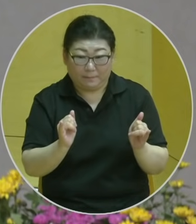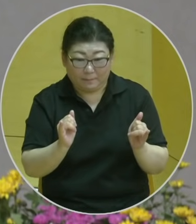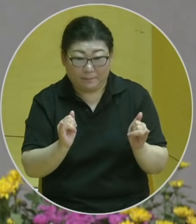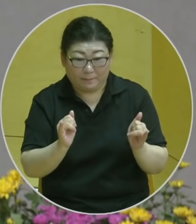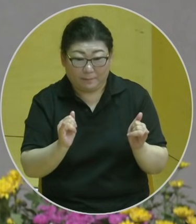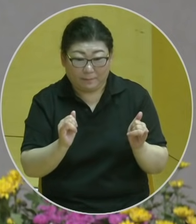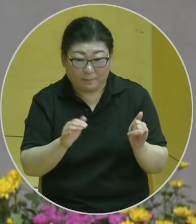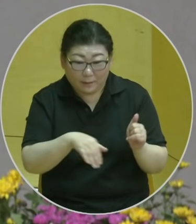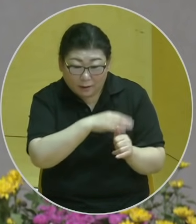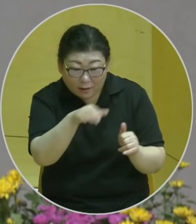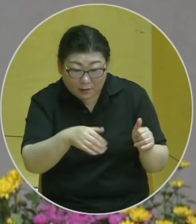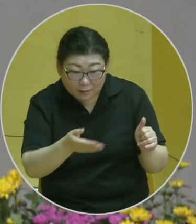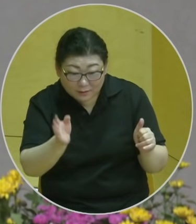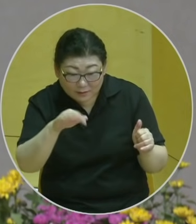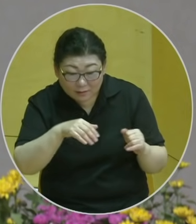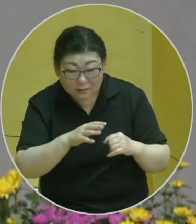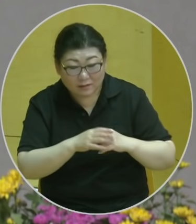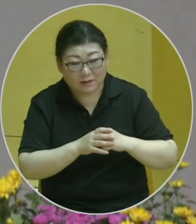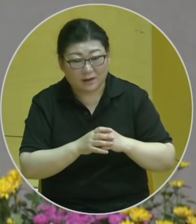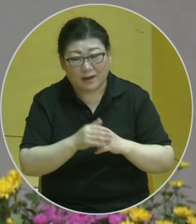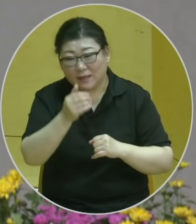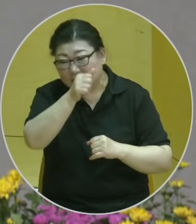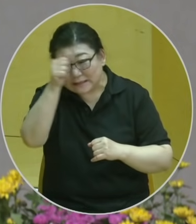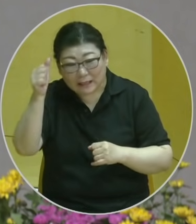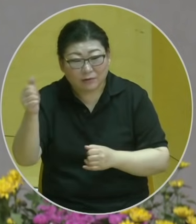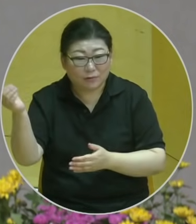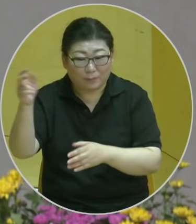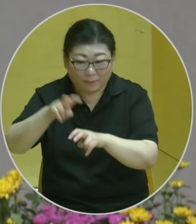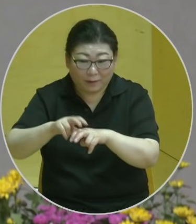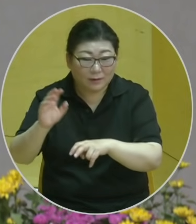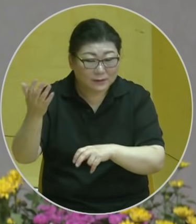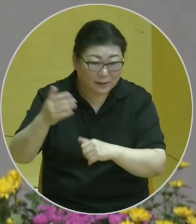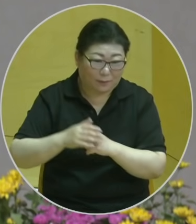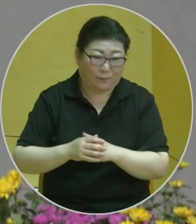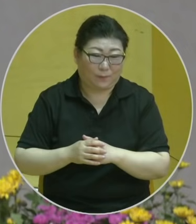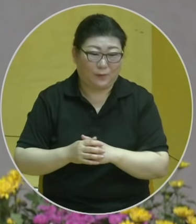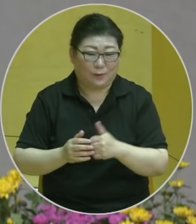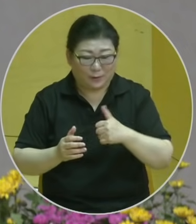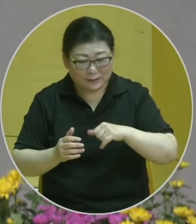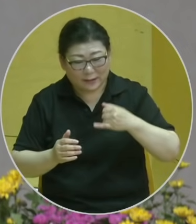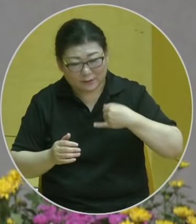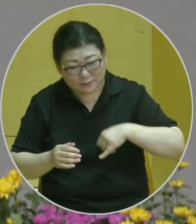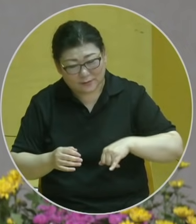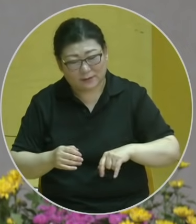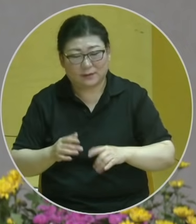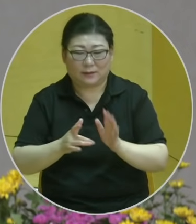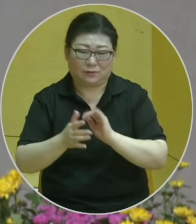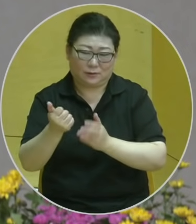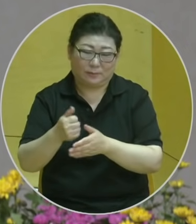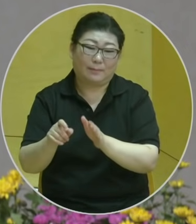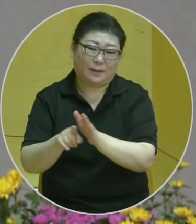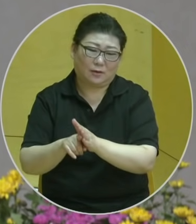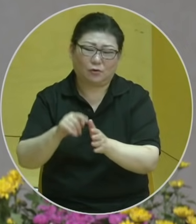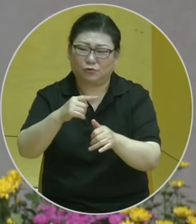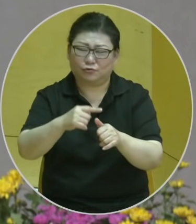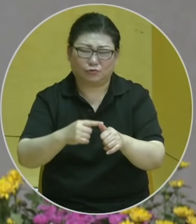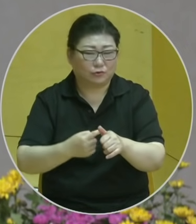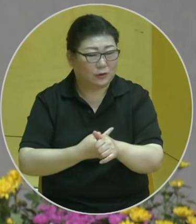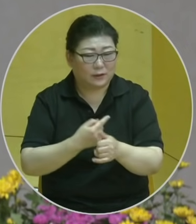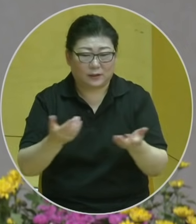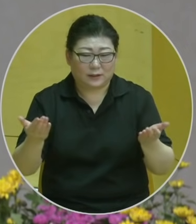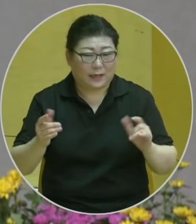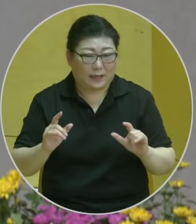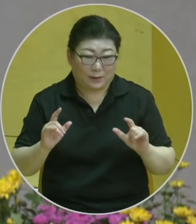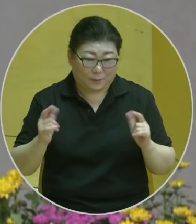것도, 또 자녀들이 목사가 된 것도 결코 우연한 일이 아니라 하나님께서 저희 어머니의